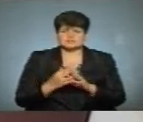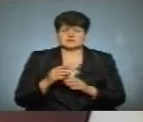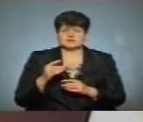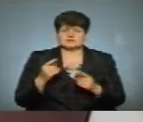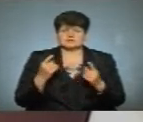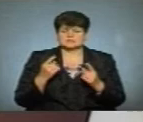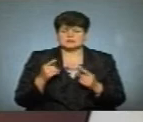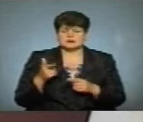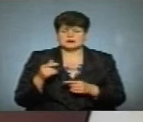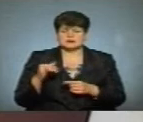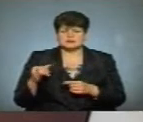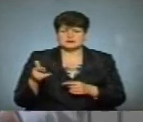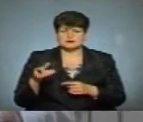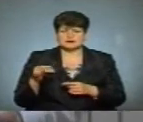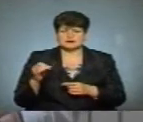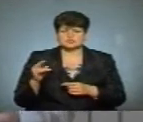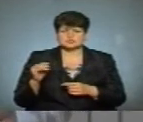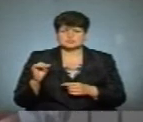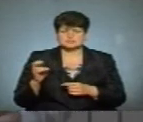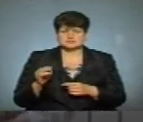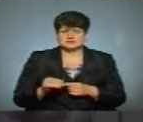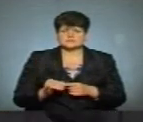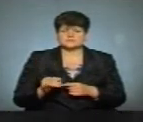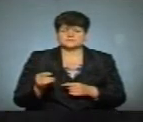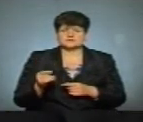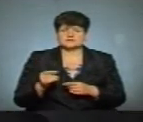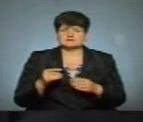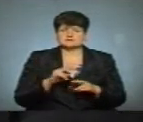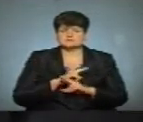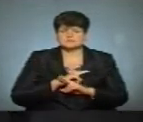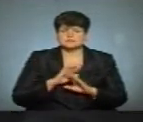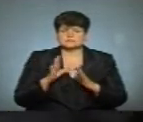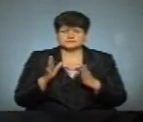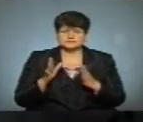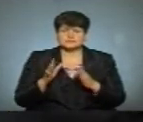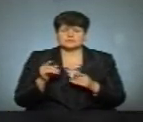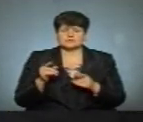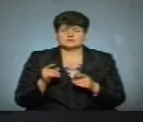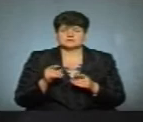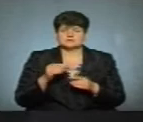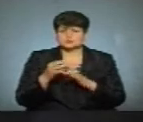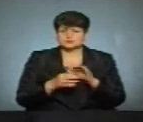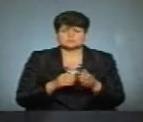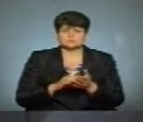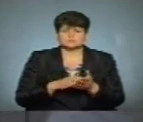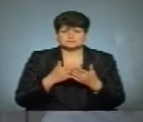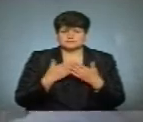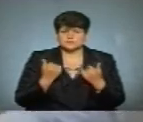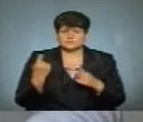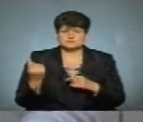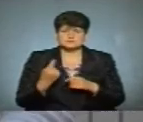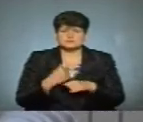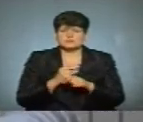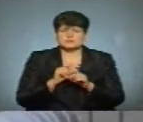Гаї-Гречинські Тернопільського району. Летальних випадків за добу не зареєстровано. Обласним